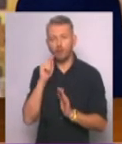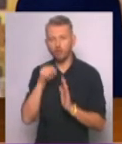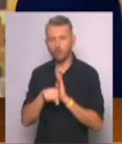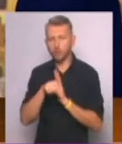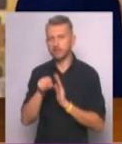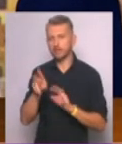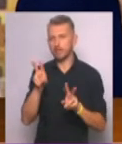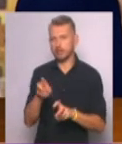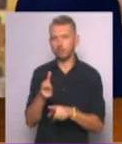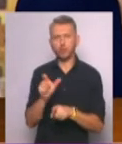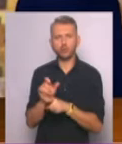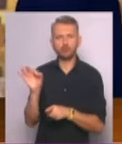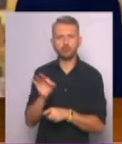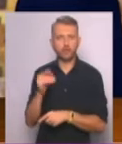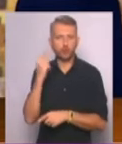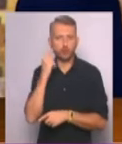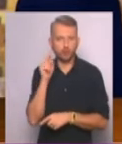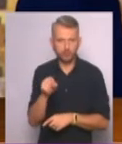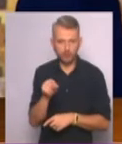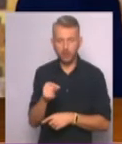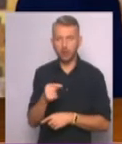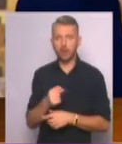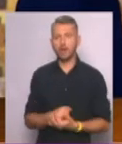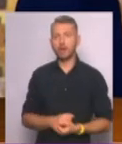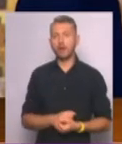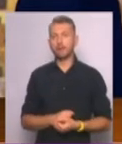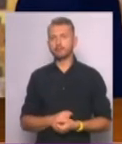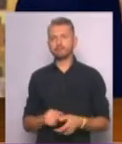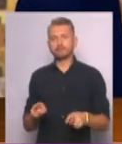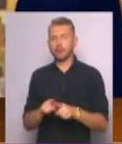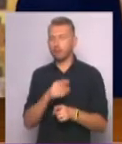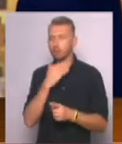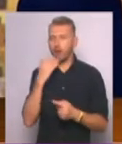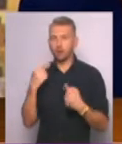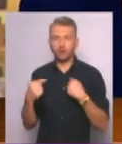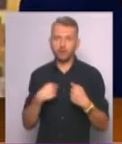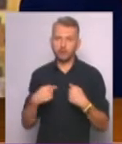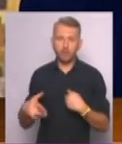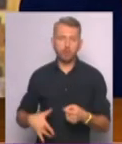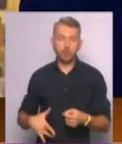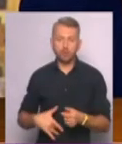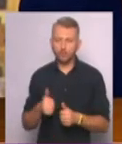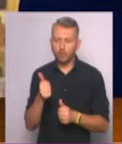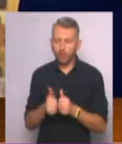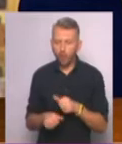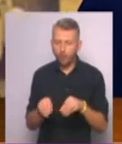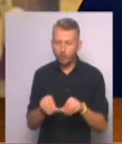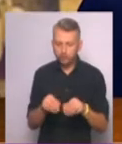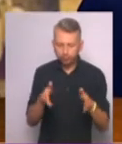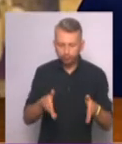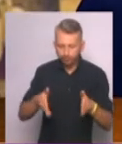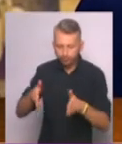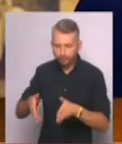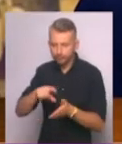теми, тому що дуже часто чуємо її у нас в прямому ефірі. Такий багатостраждальний Печерськ, кожен клаптик потрібно відвоювати. Прошу, пані